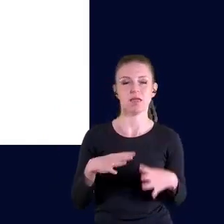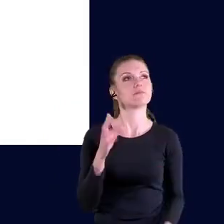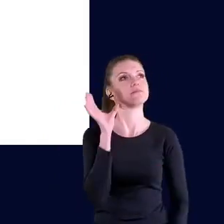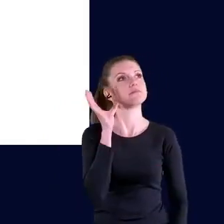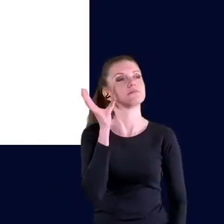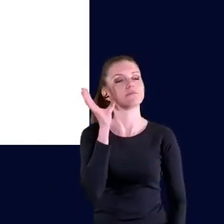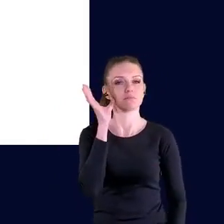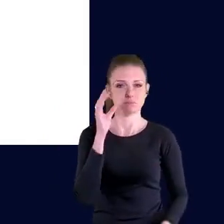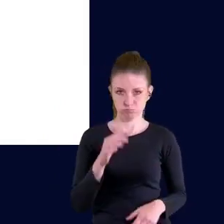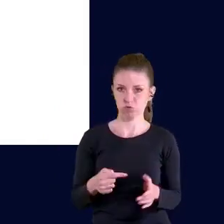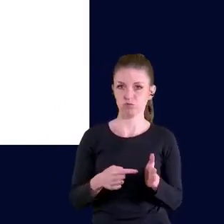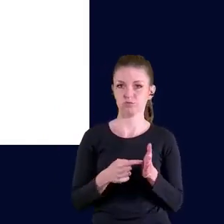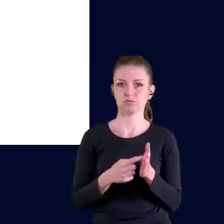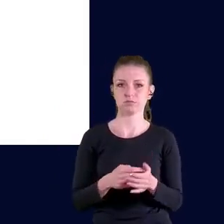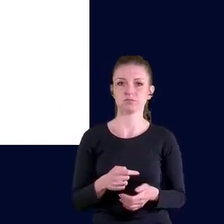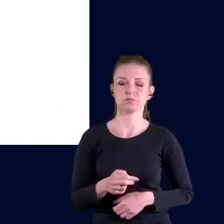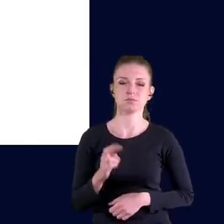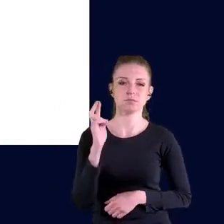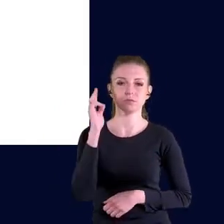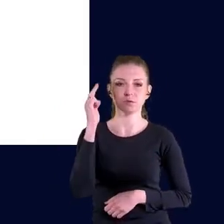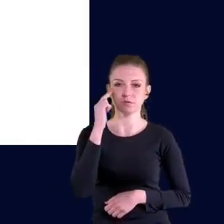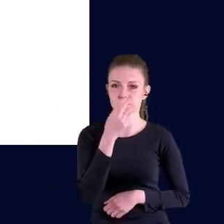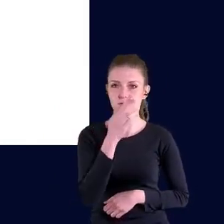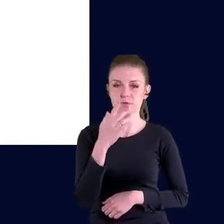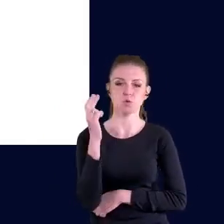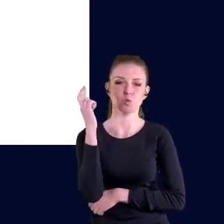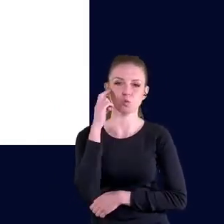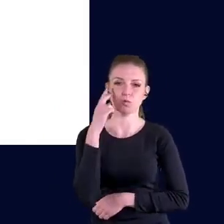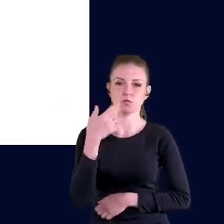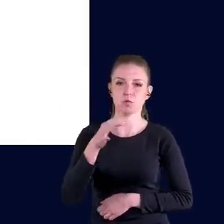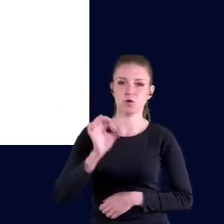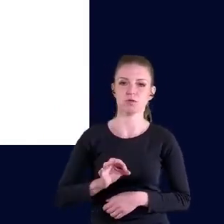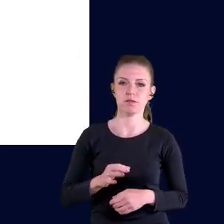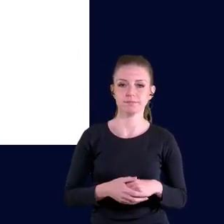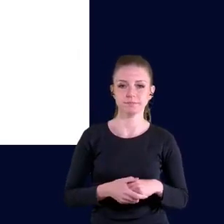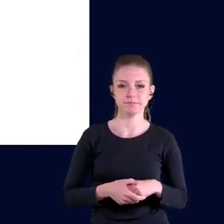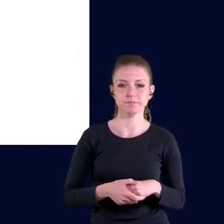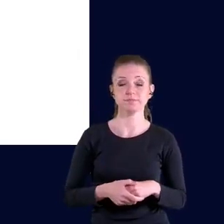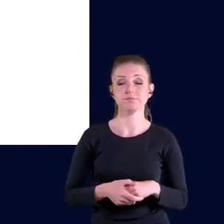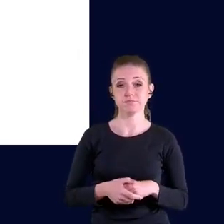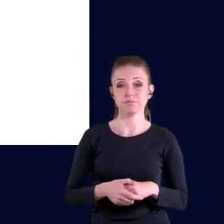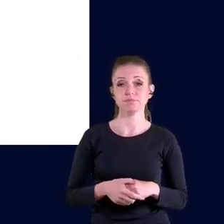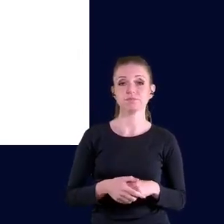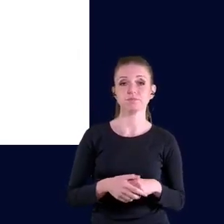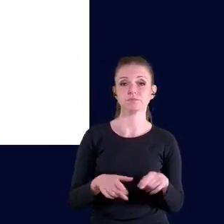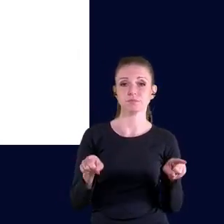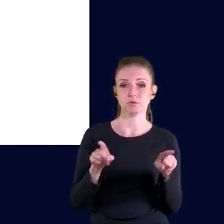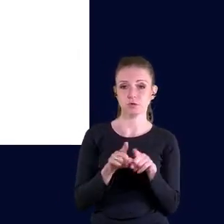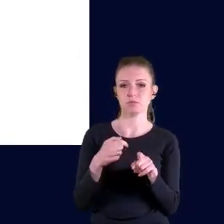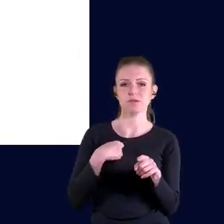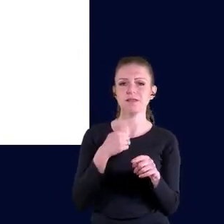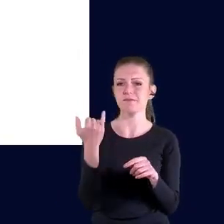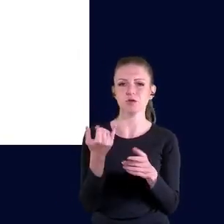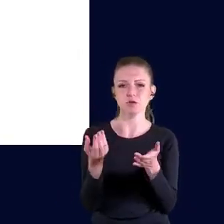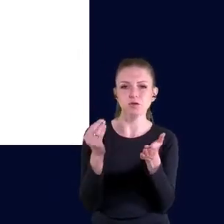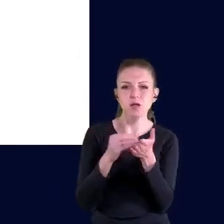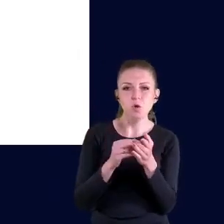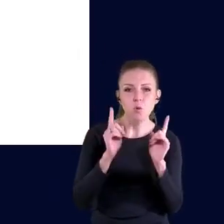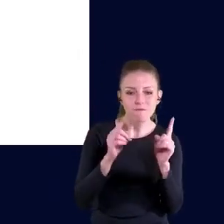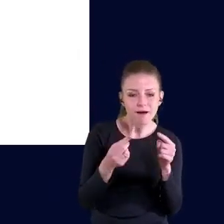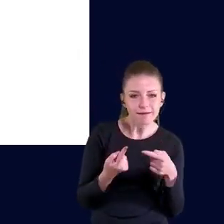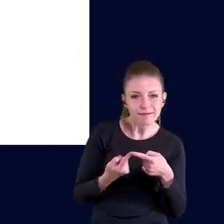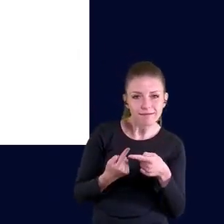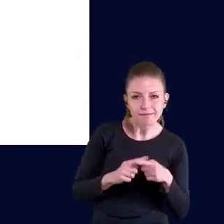na wygodniejsze poruszanie się po tym dokumencie po adaptacji umieszcza liśmy zawsze w tak zwanych uwagach do wersji z